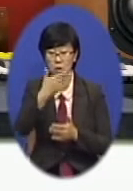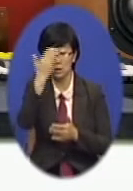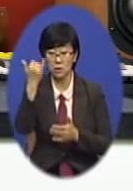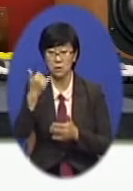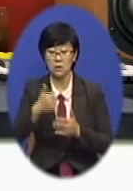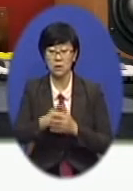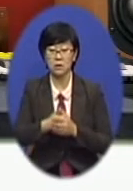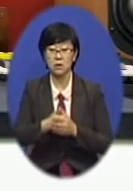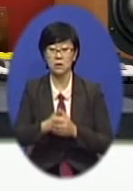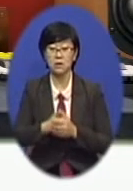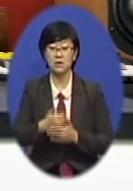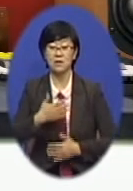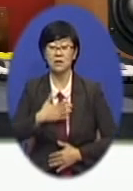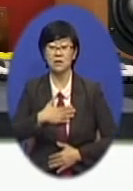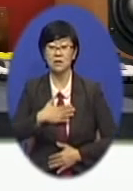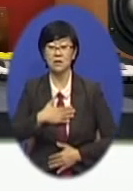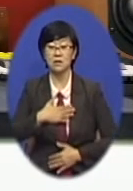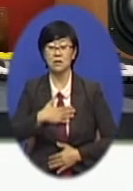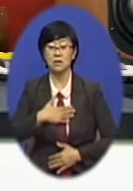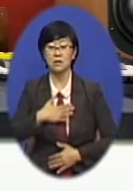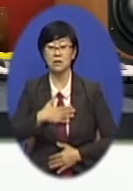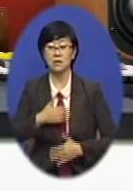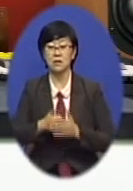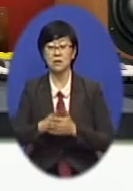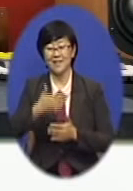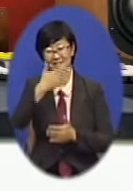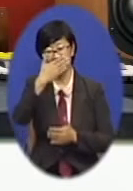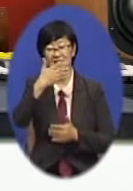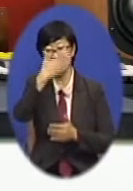아버지? 우리 할아버지의 동생이요.